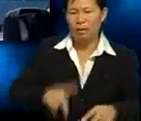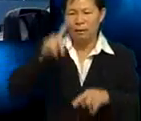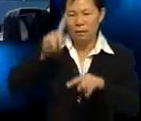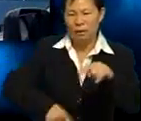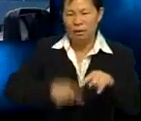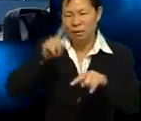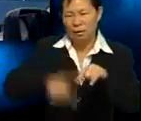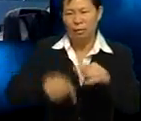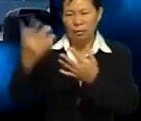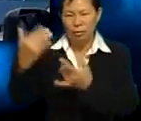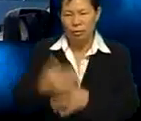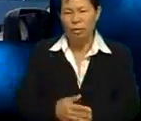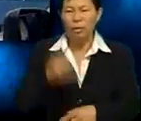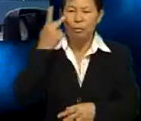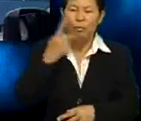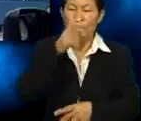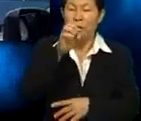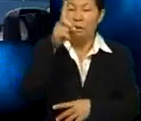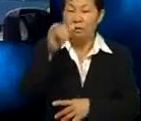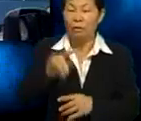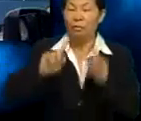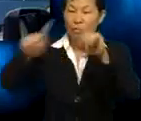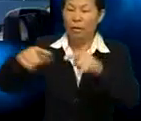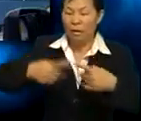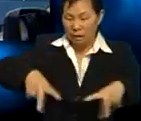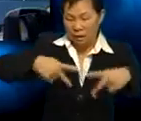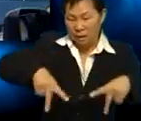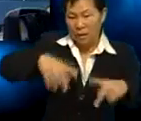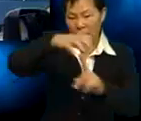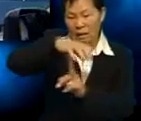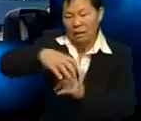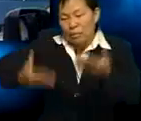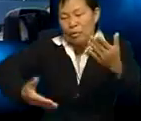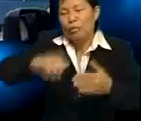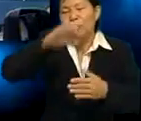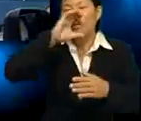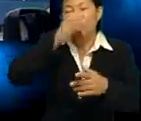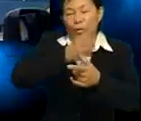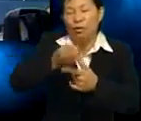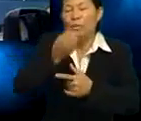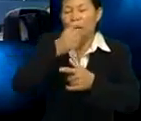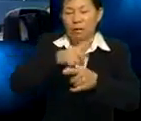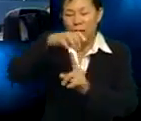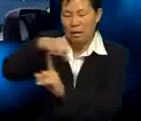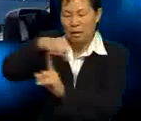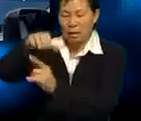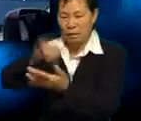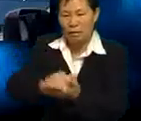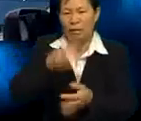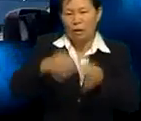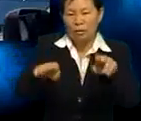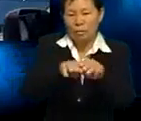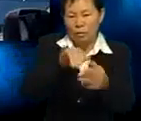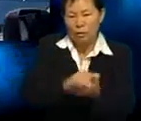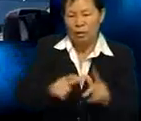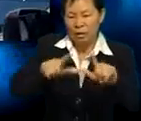Dewi, elok Puan Dewi cari dia kat gerai sana. Mungkin dia tengah minum ataupun makan di gerai tu. Baiklah, kalau macam tu. Saya letak kereta kat